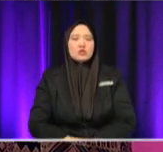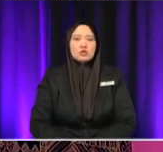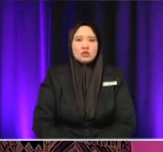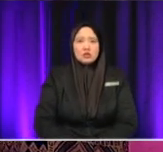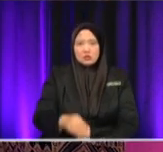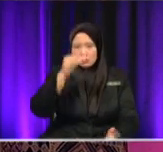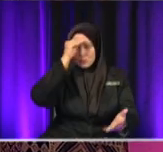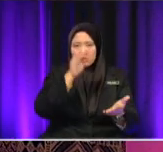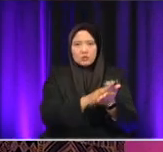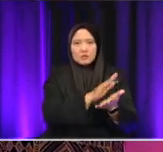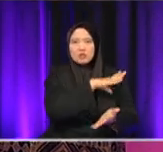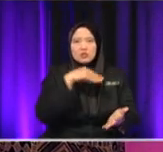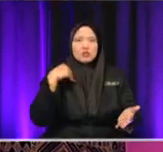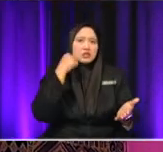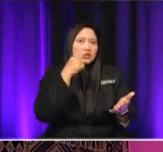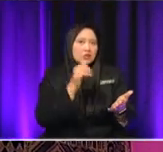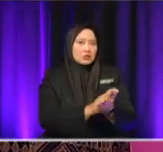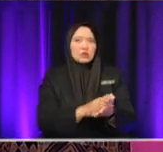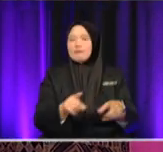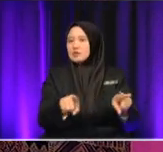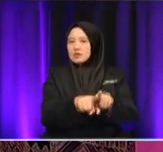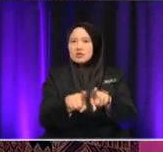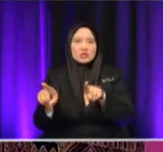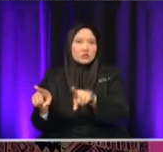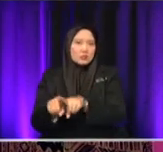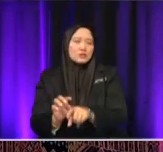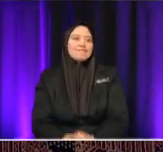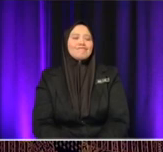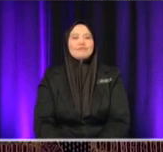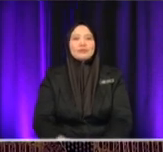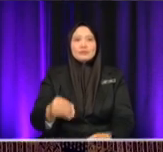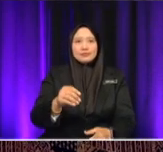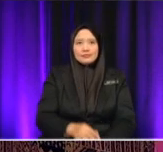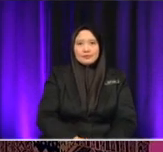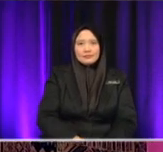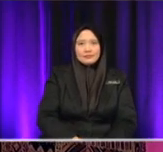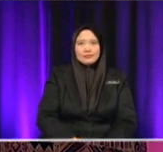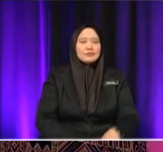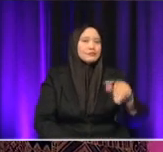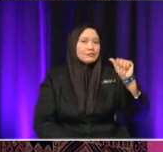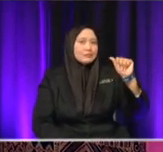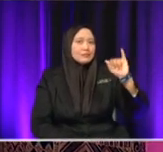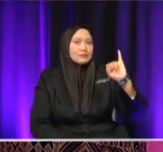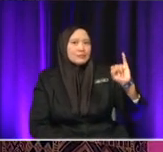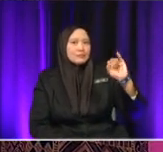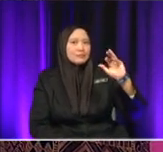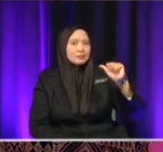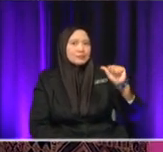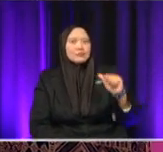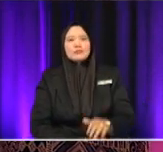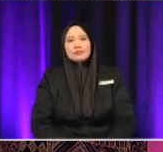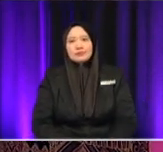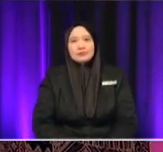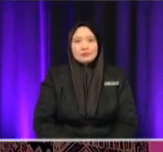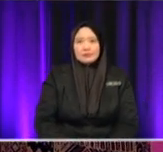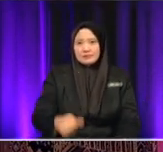i Aqidah Ibadah dan akhlak dan ingin memberikan pandangan berkaitan dengan peranan ibu bapak ataupun